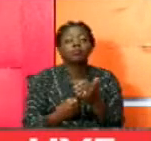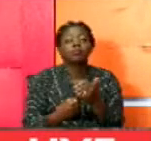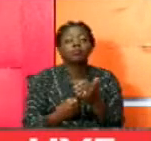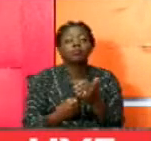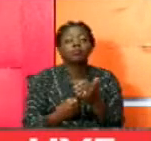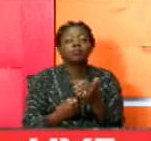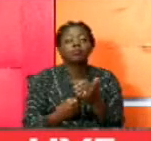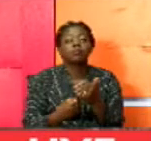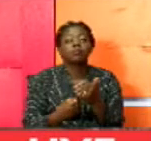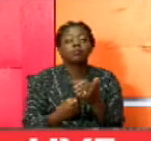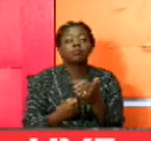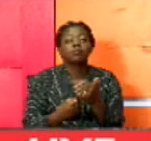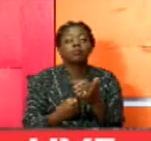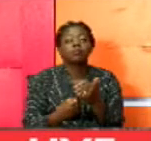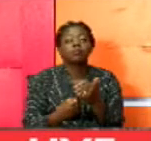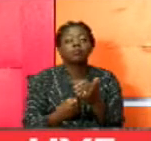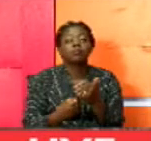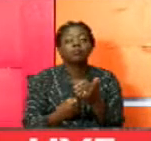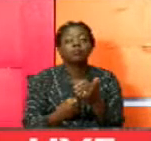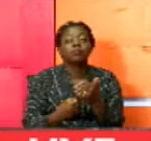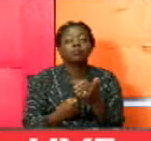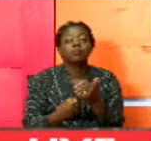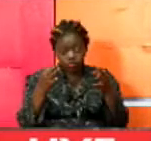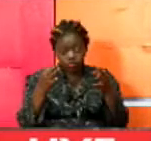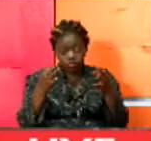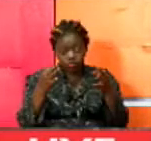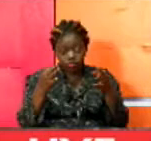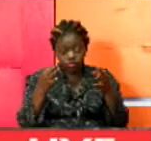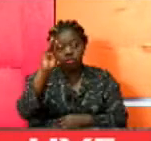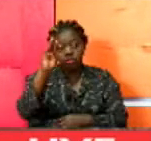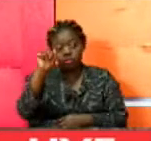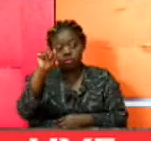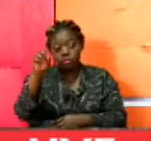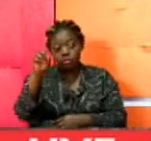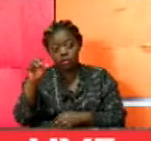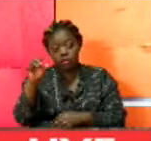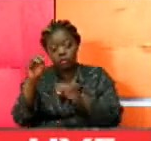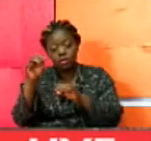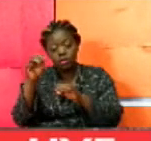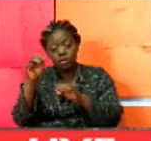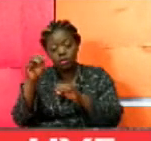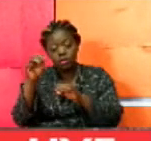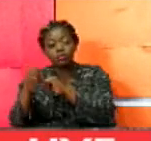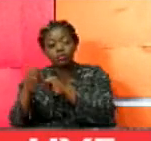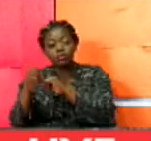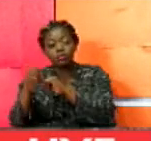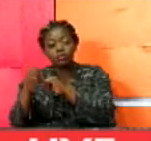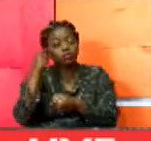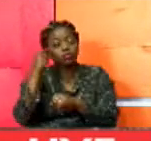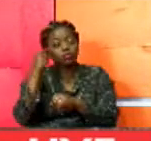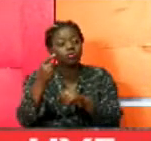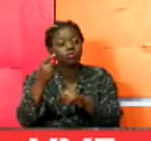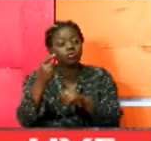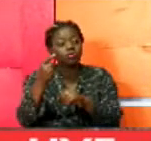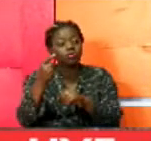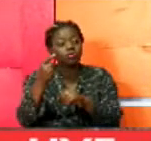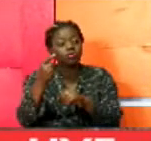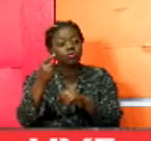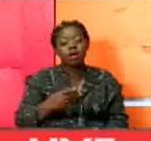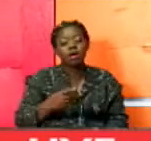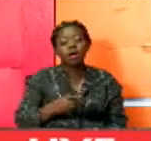ekimu netukifiirwa. Osalawo okukola ibaada n'ogimalirako obudde ogenda okulaba ng'ate abawaka